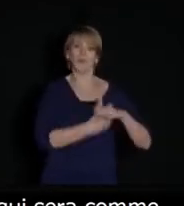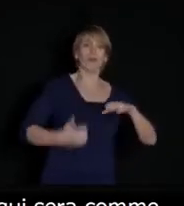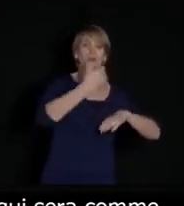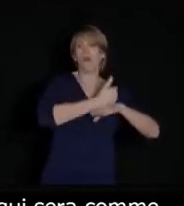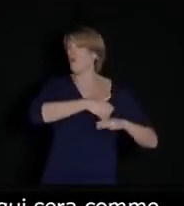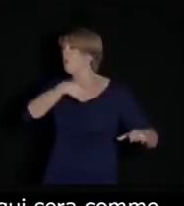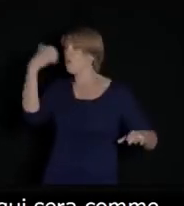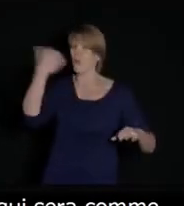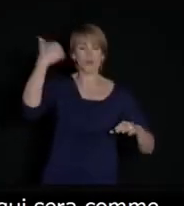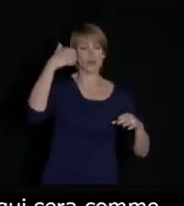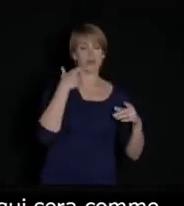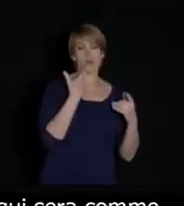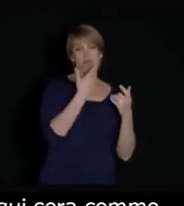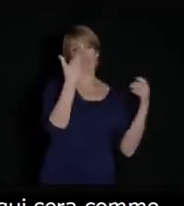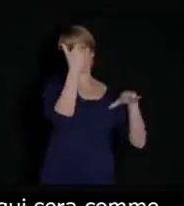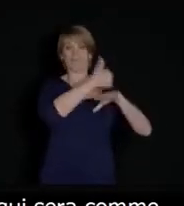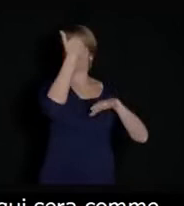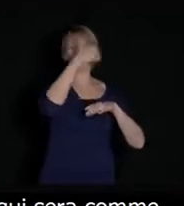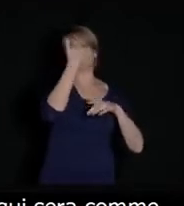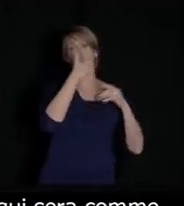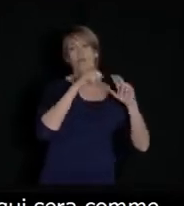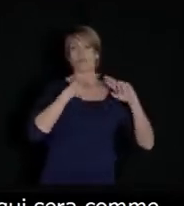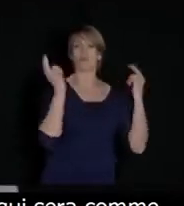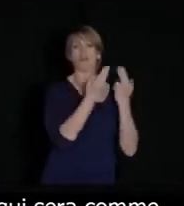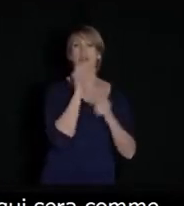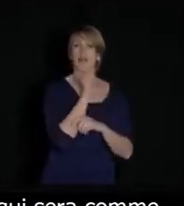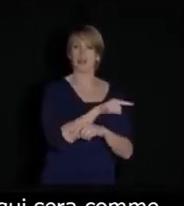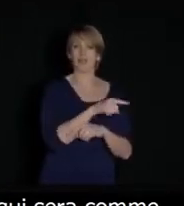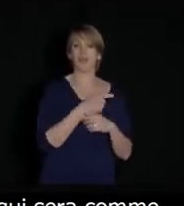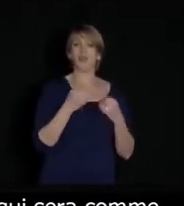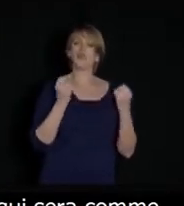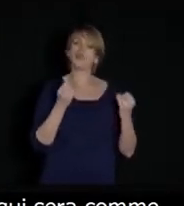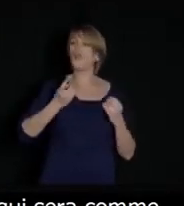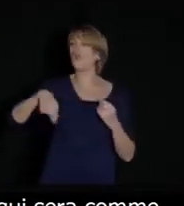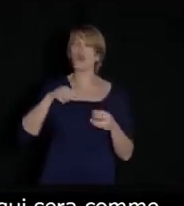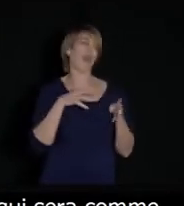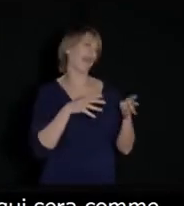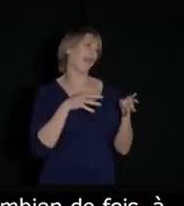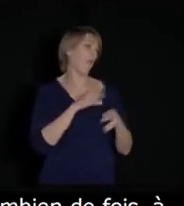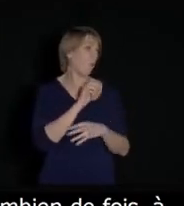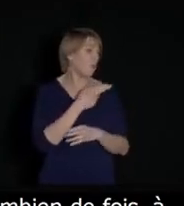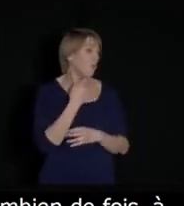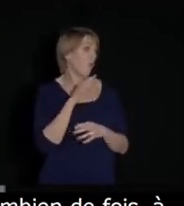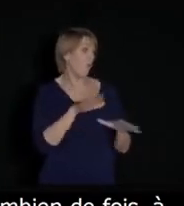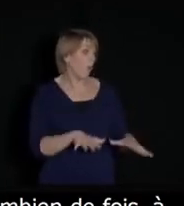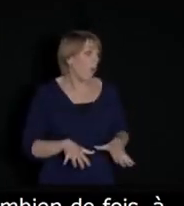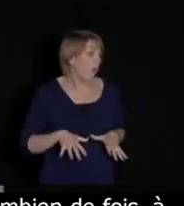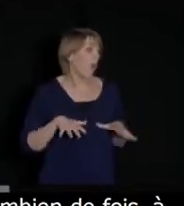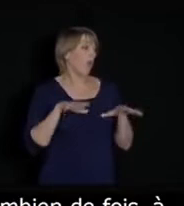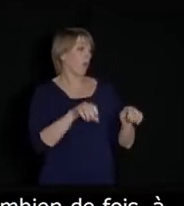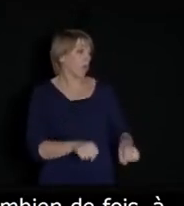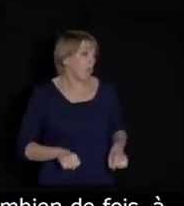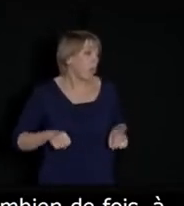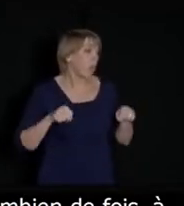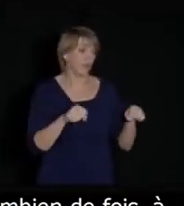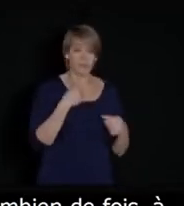de l'ONU, c'est-à-dire du seul organisme représentatif de toute l'humanité, que souvent on moque, dont on